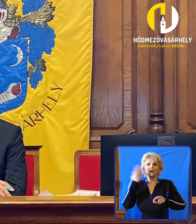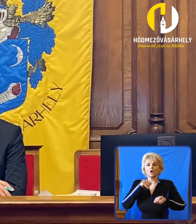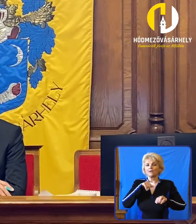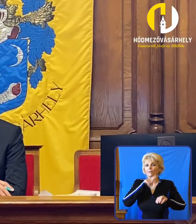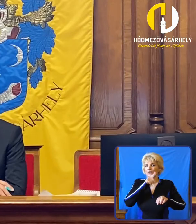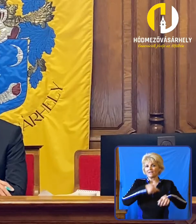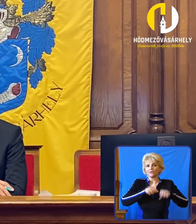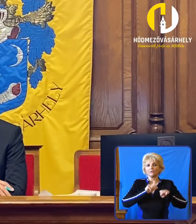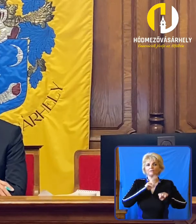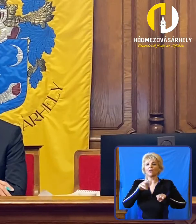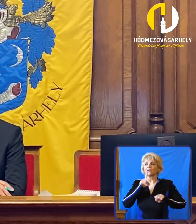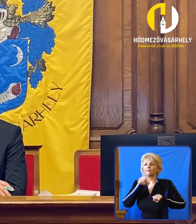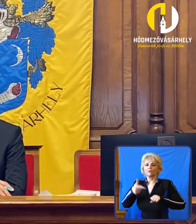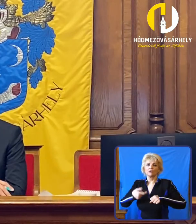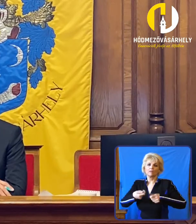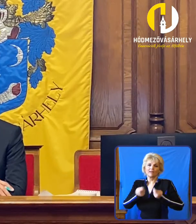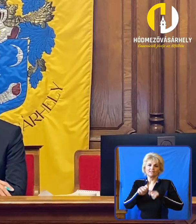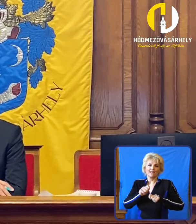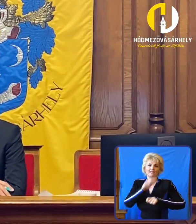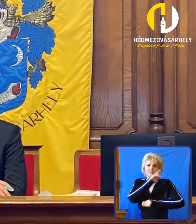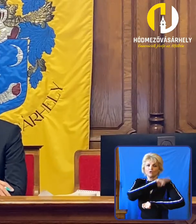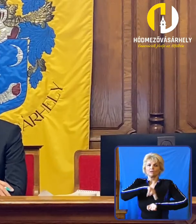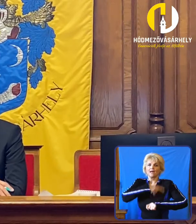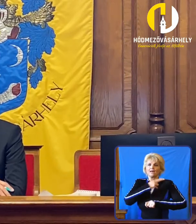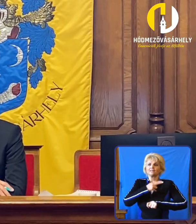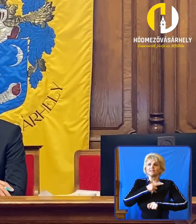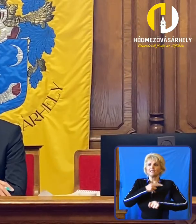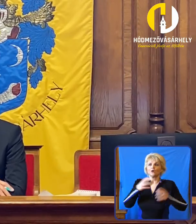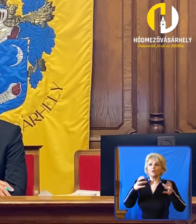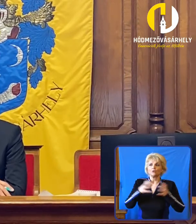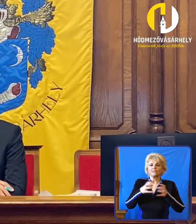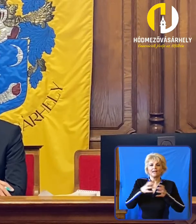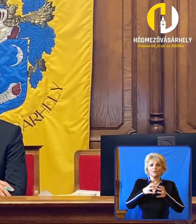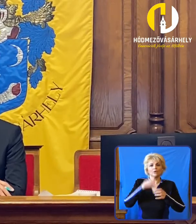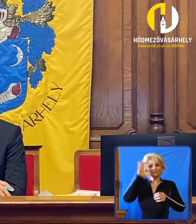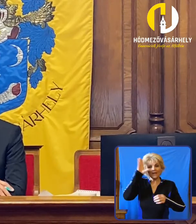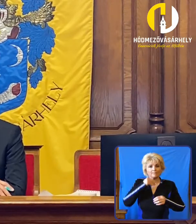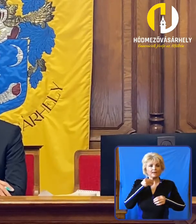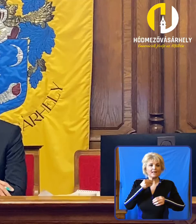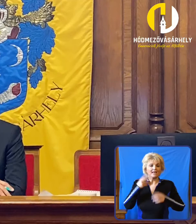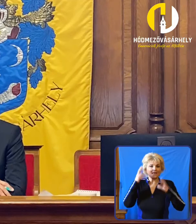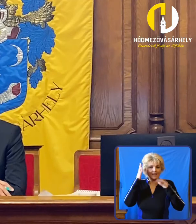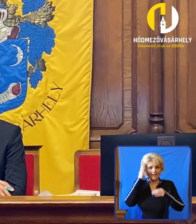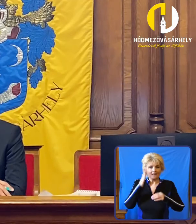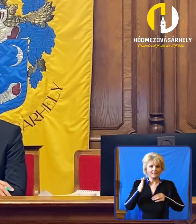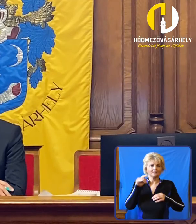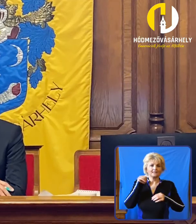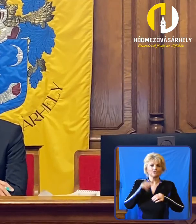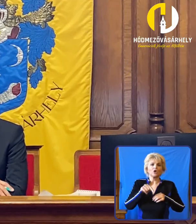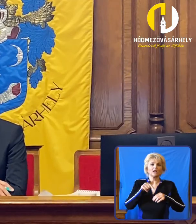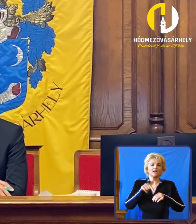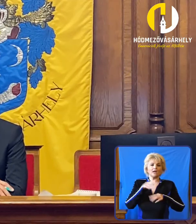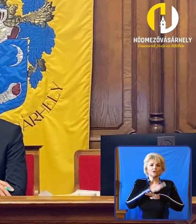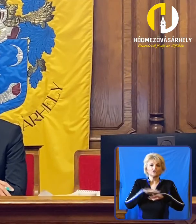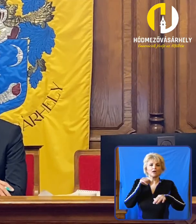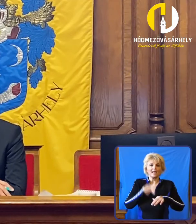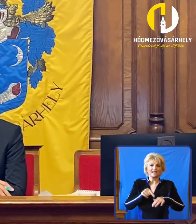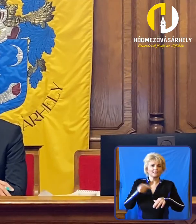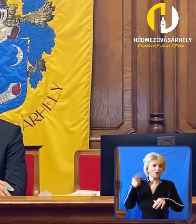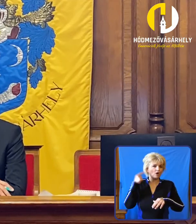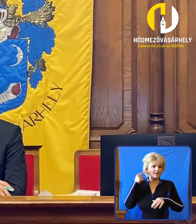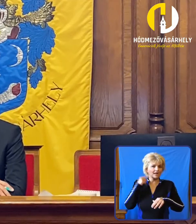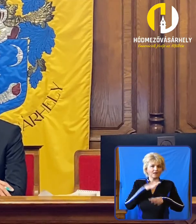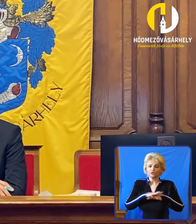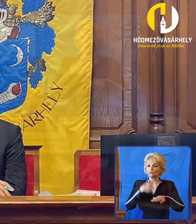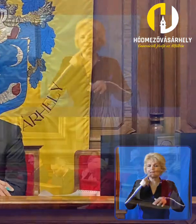hatalmon, akkor valaki bezárja a kórházi osztályokat. Az emberek természetesen elhitték ezt, hiszen csak ezt hallják. Minden racionálisan, soha nem mondtam,